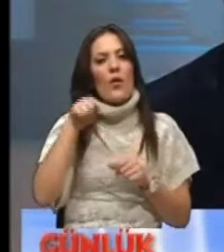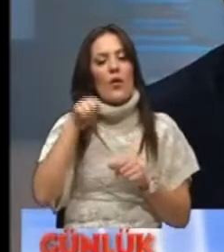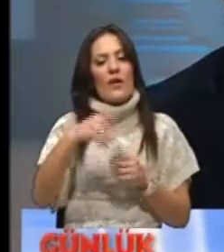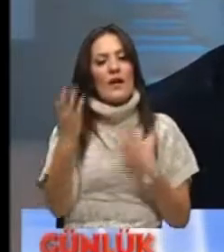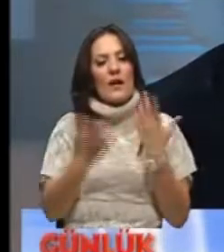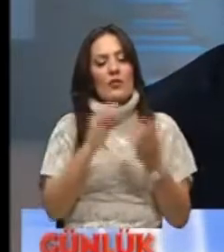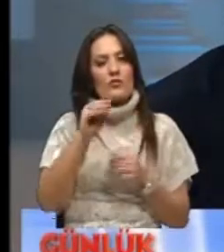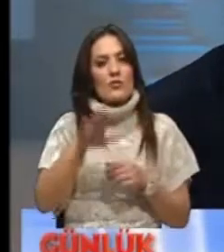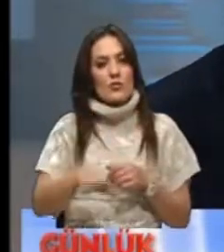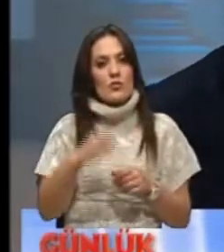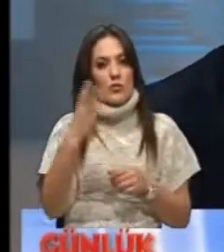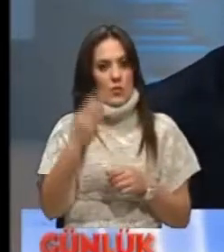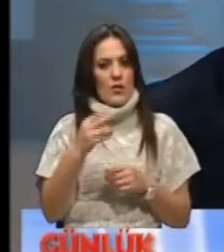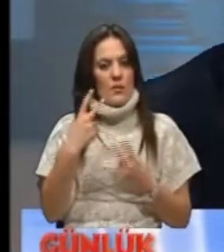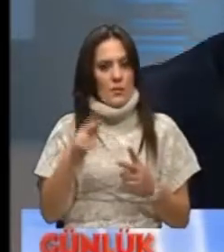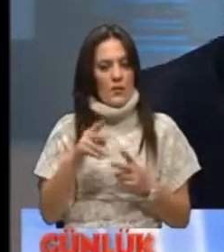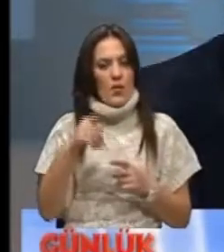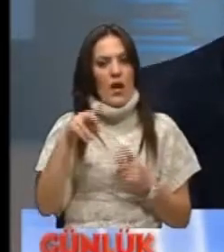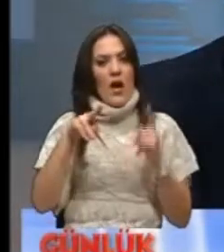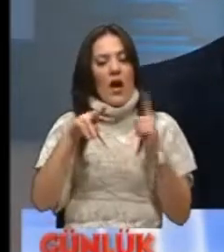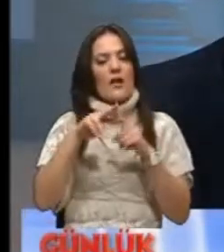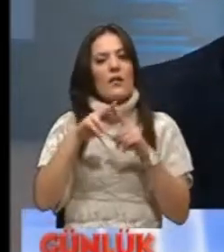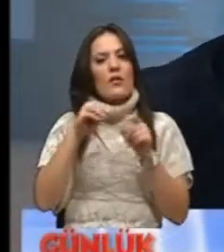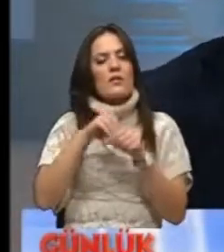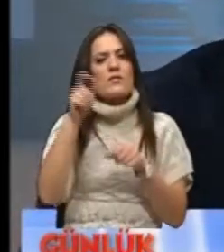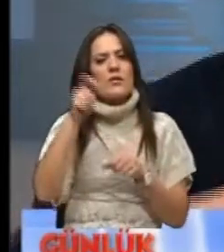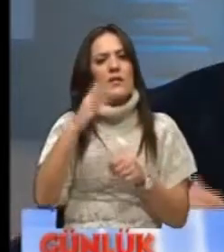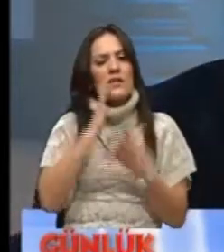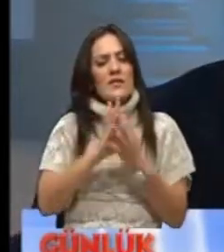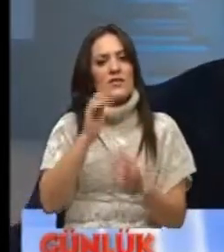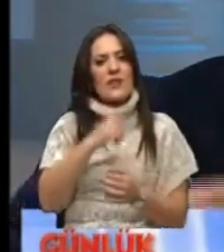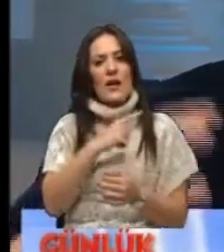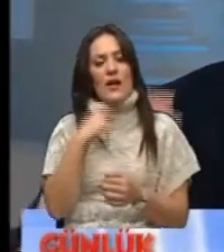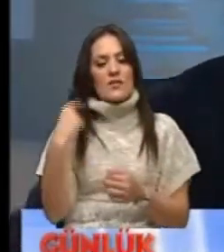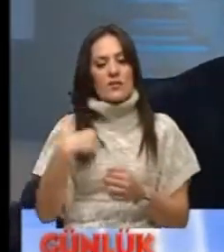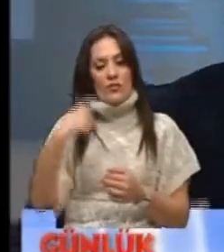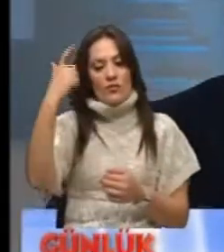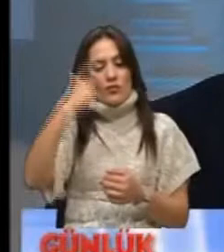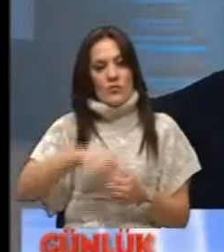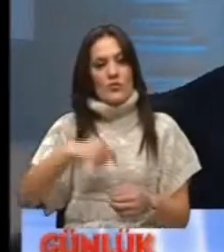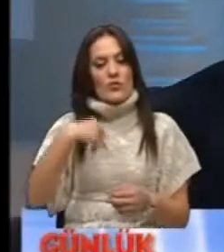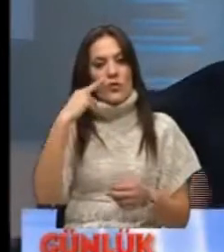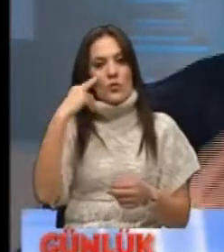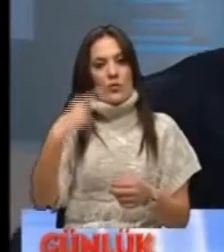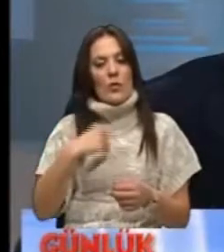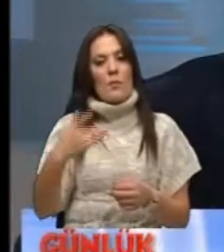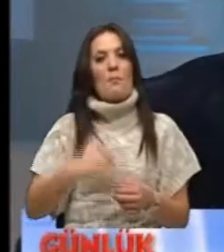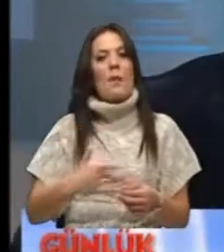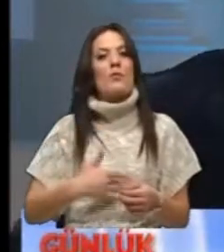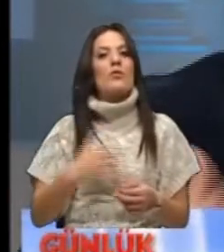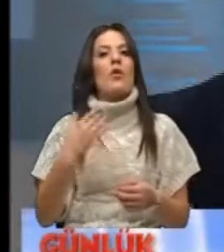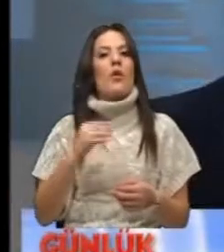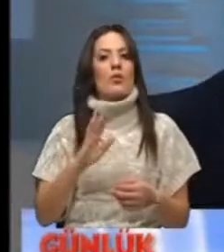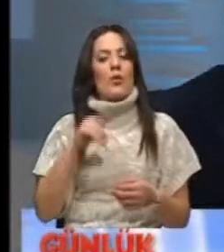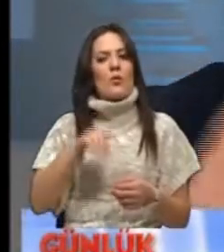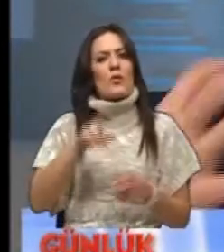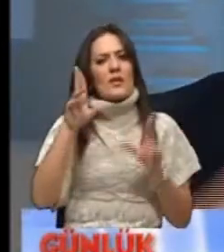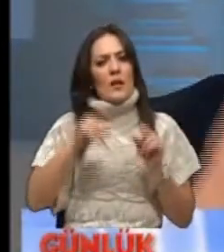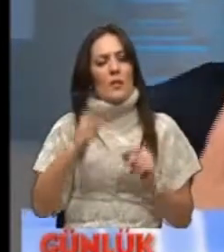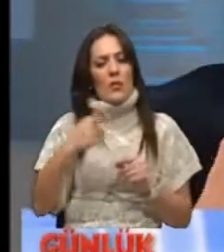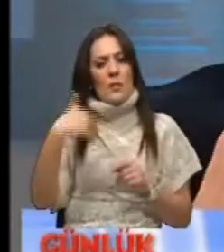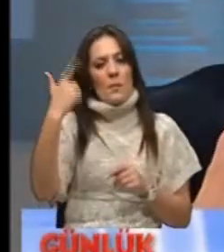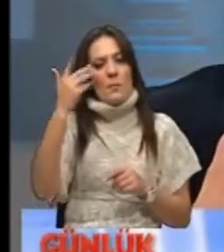da kaynağı çocuklukta bulunabiliyor. Çünkü anoreksiyada kişi asla vücudunun görüntüsünden memnun olmuyor. Evet. Bu